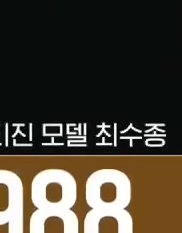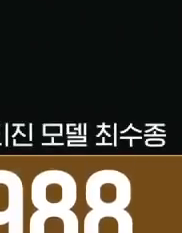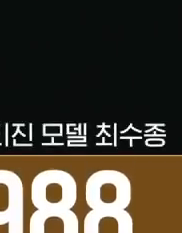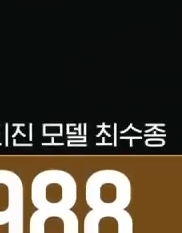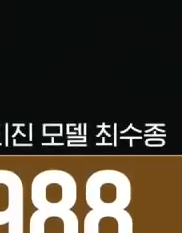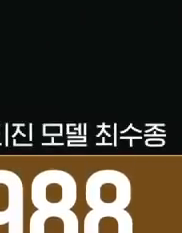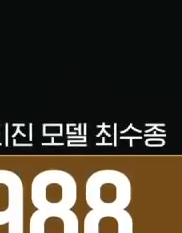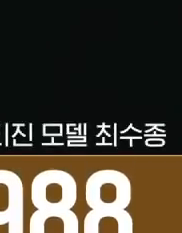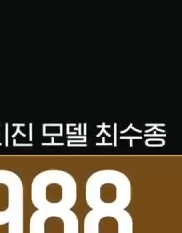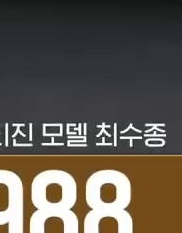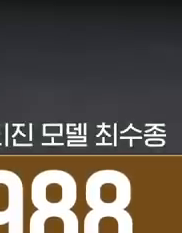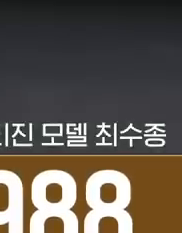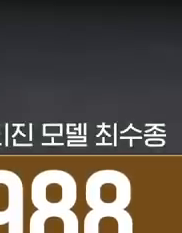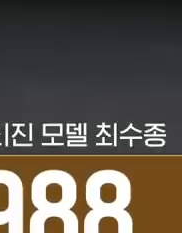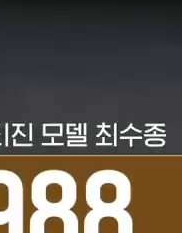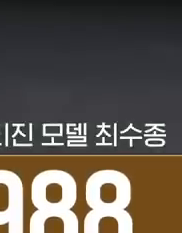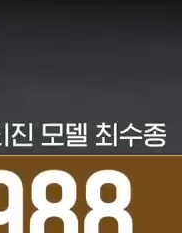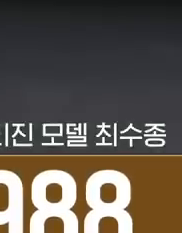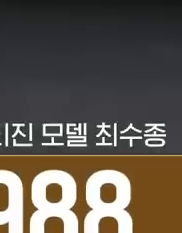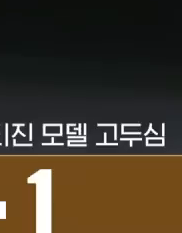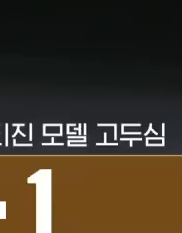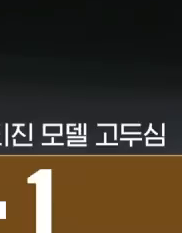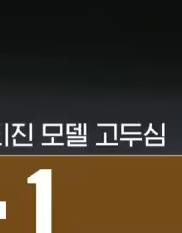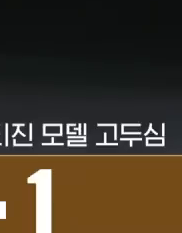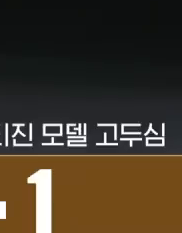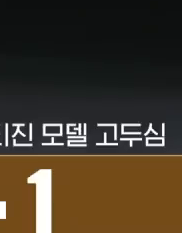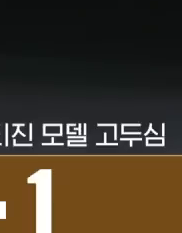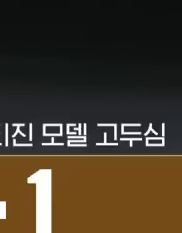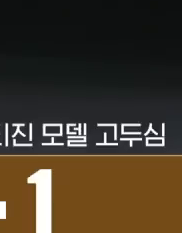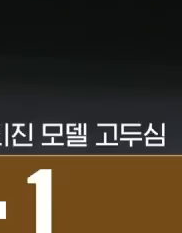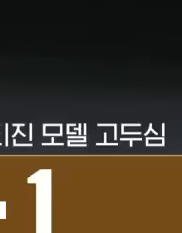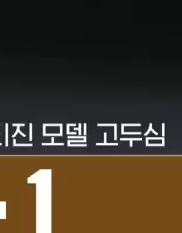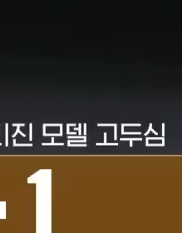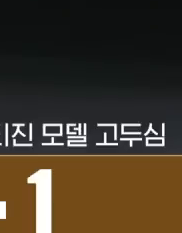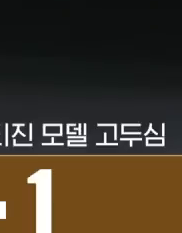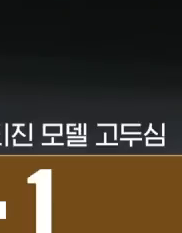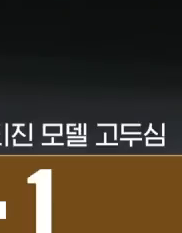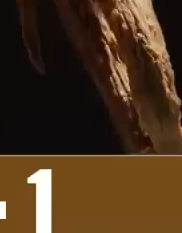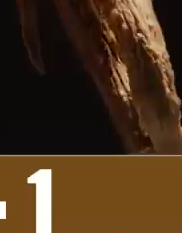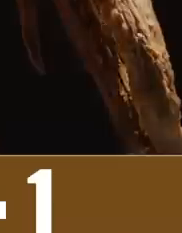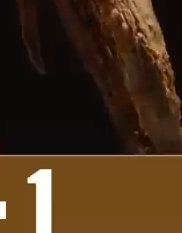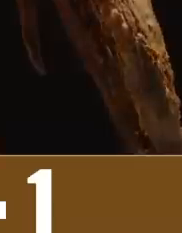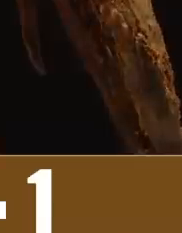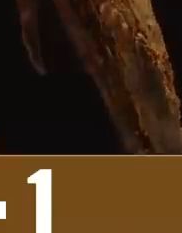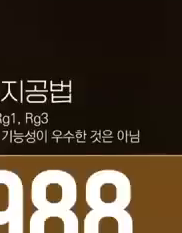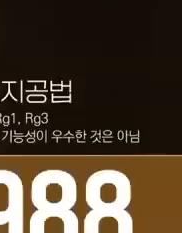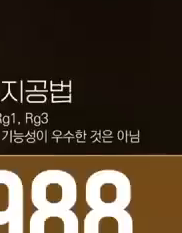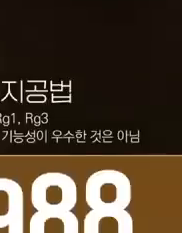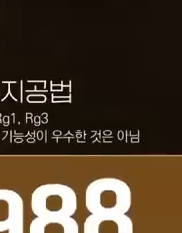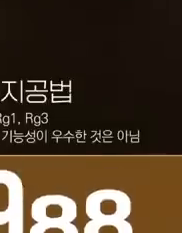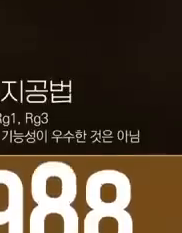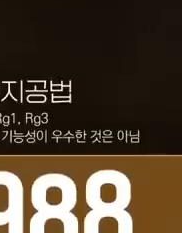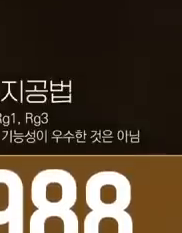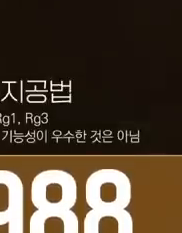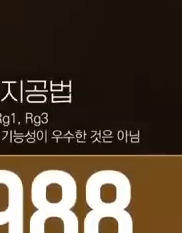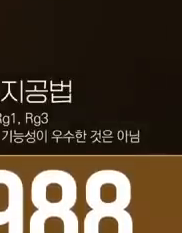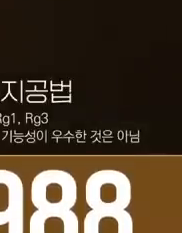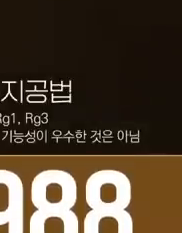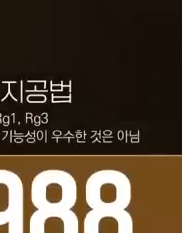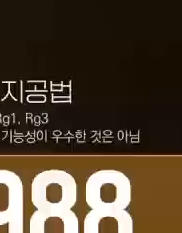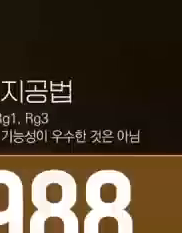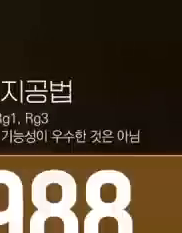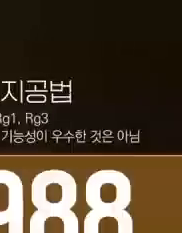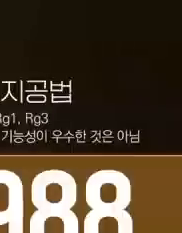새해 복 많이 받으세요 설 명절을 맞이하여 건강관리 계획은 세우셨나요 가족들과 친지분들의 건강을